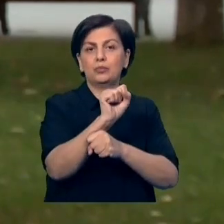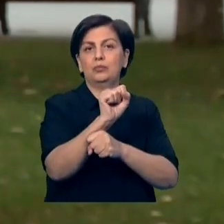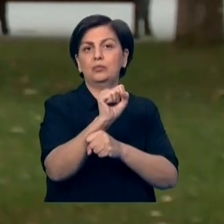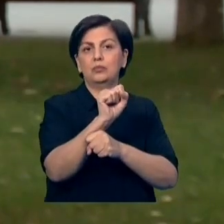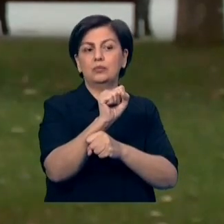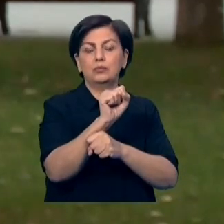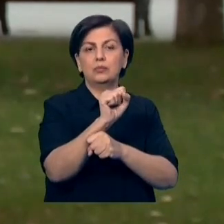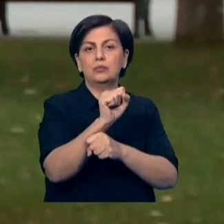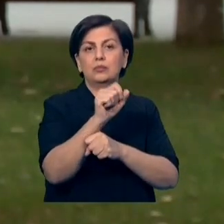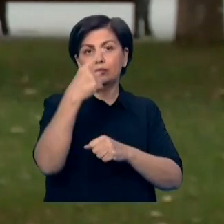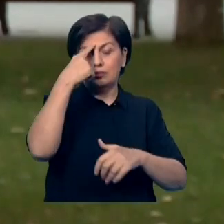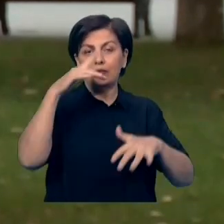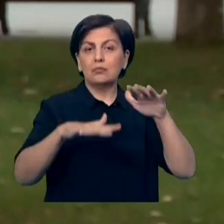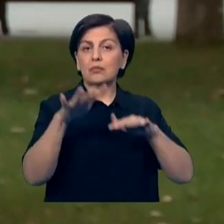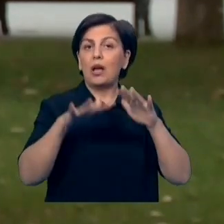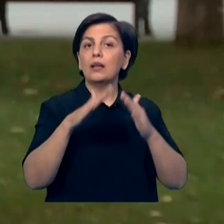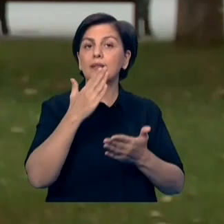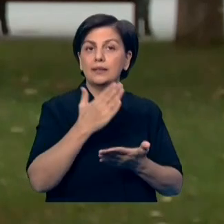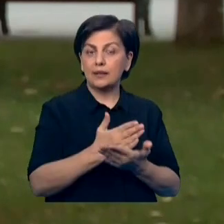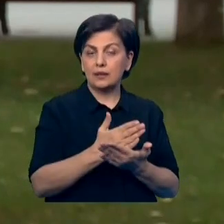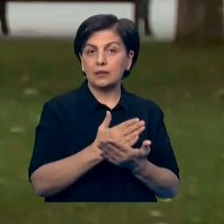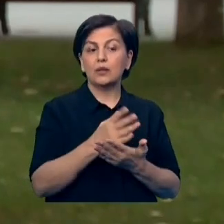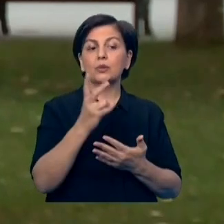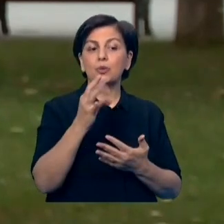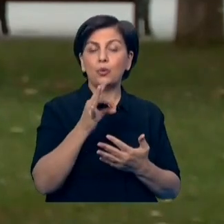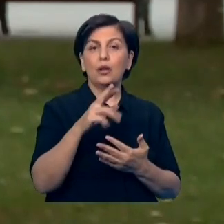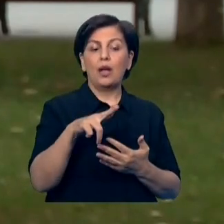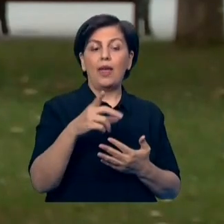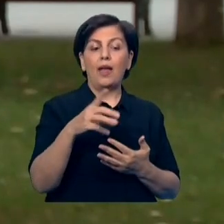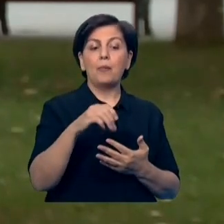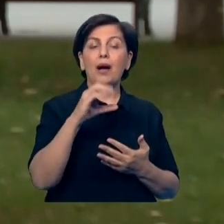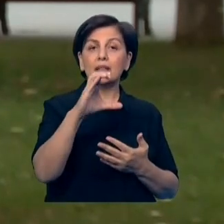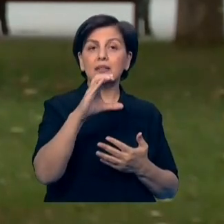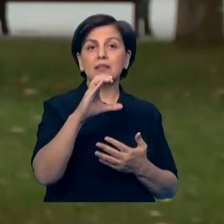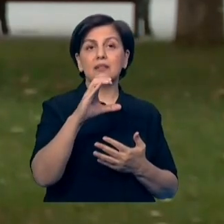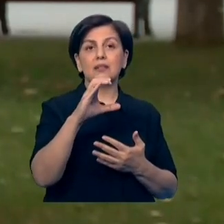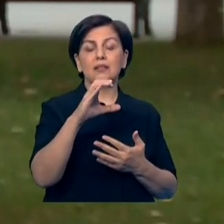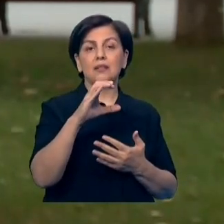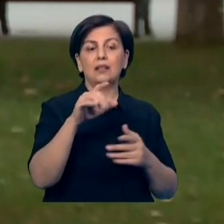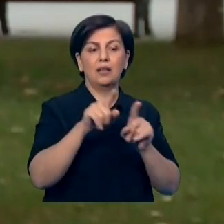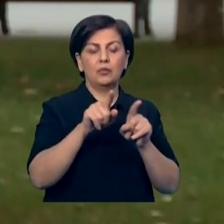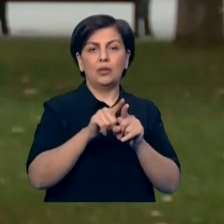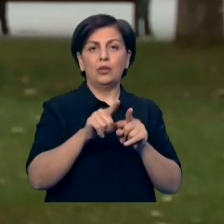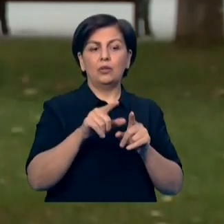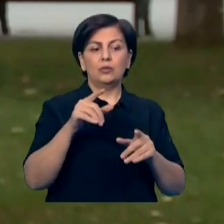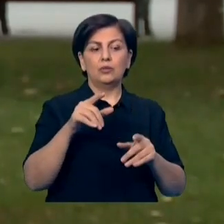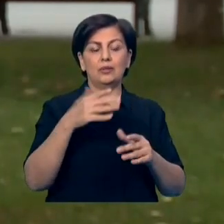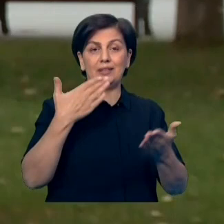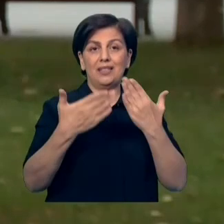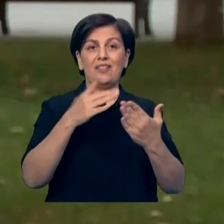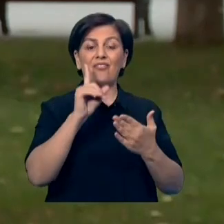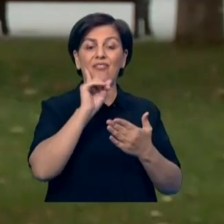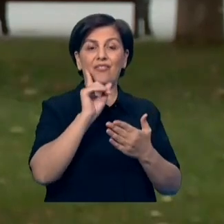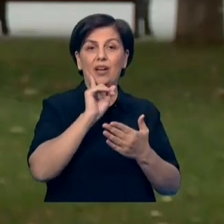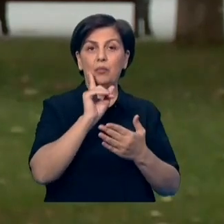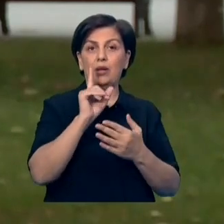edir. Sadəcə burada bir məqam ondan ibarətdir ki, Həmas üçün bu bir neçə günlük humanitar ateşkəs öz mövqelərini möhkəmləndirmək və ya dəyişmək üçün də